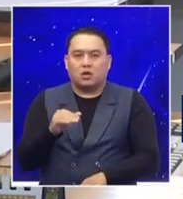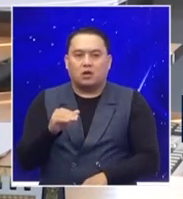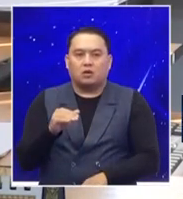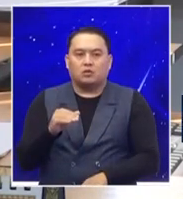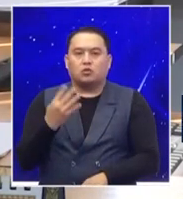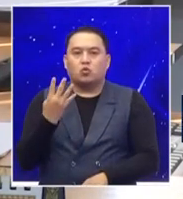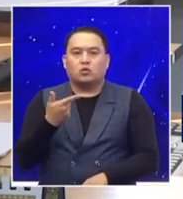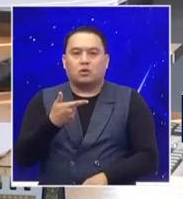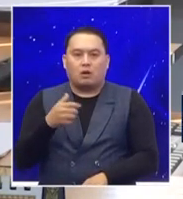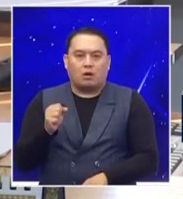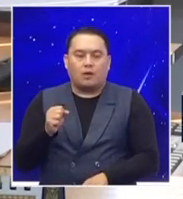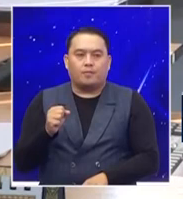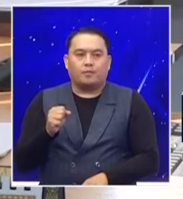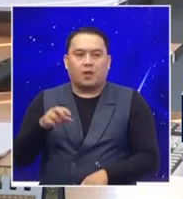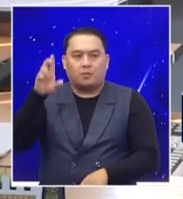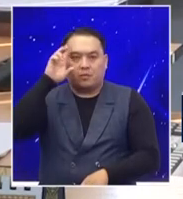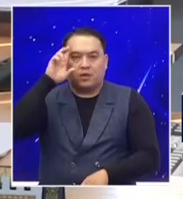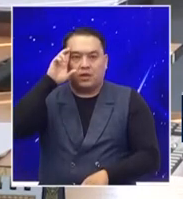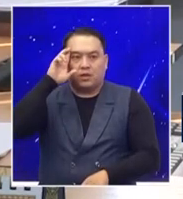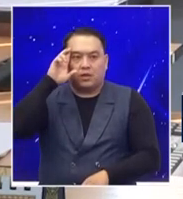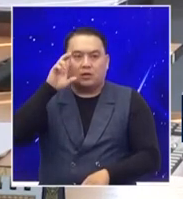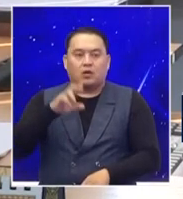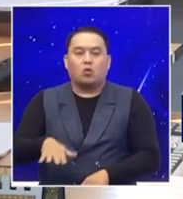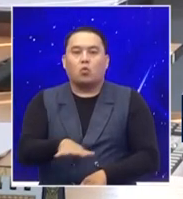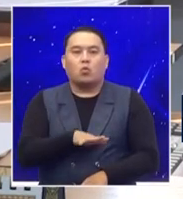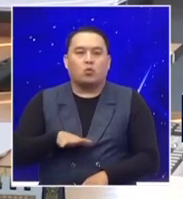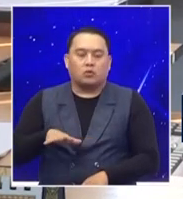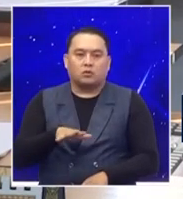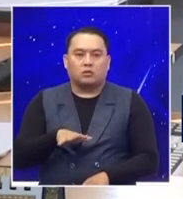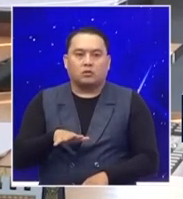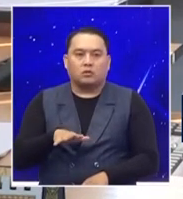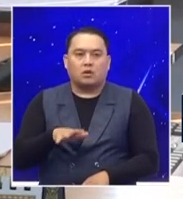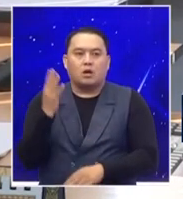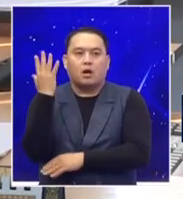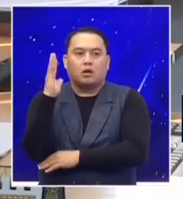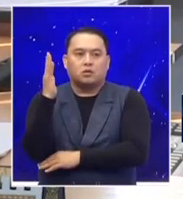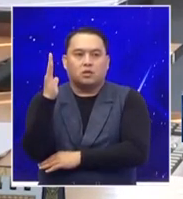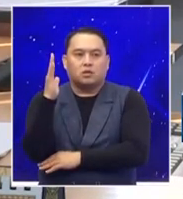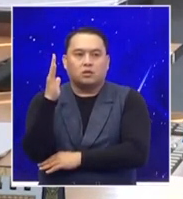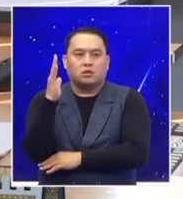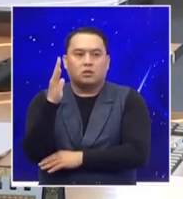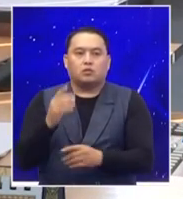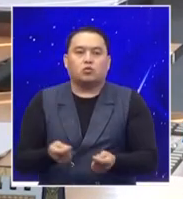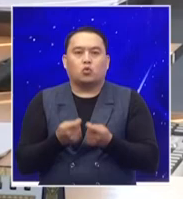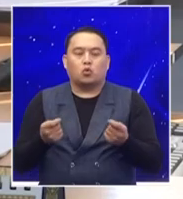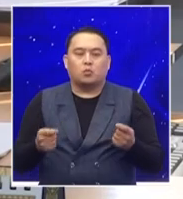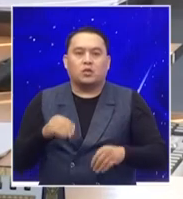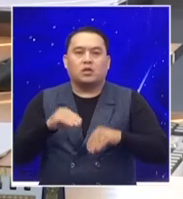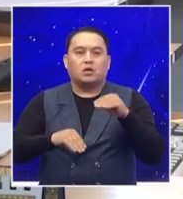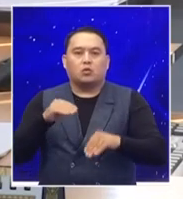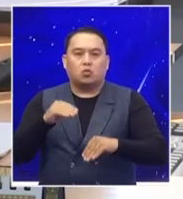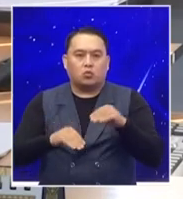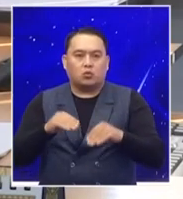494 гектар мемлекеттік қорына ағаштарды тұқыммен егу және көшетпен